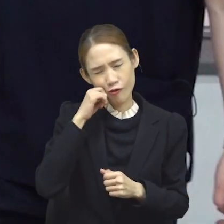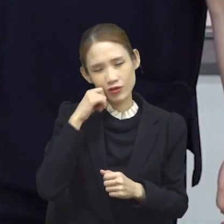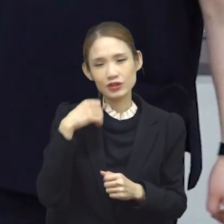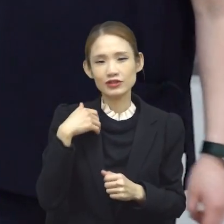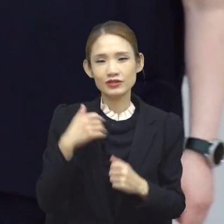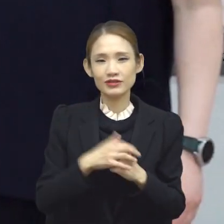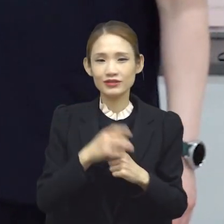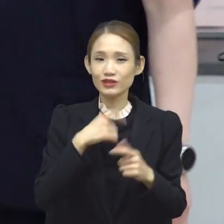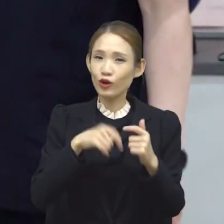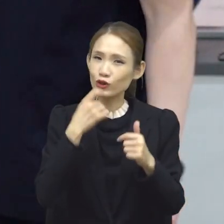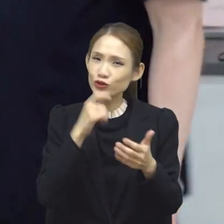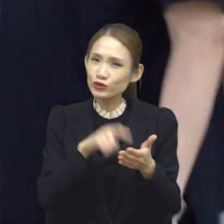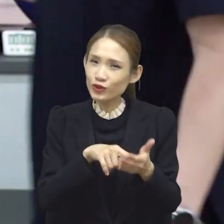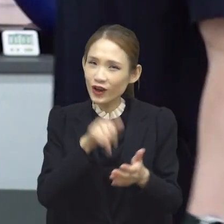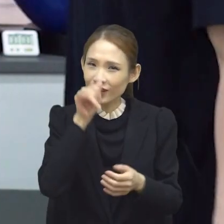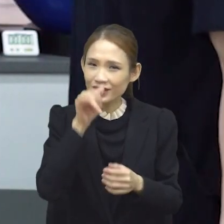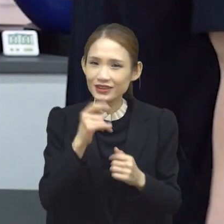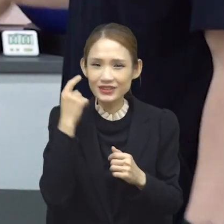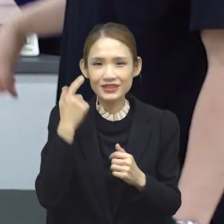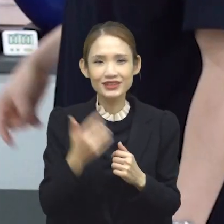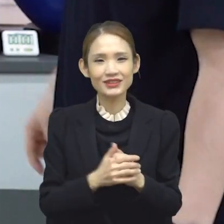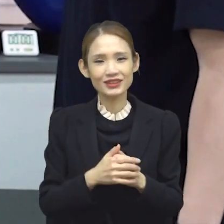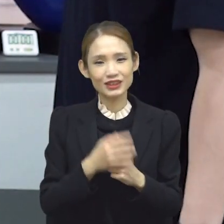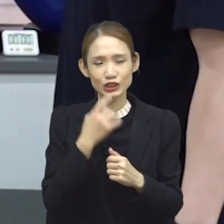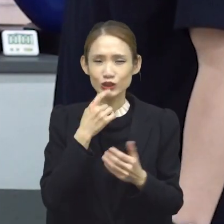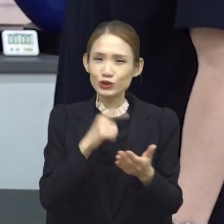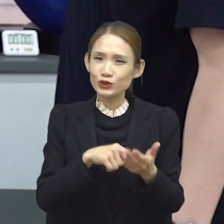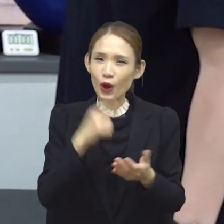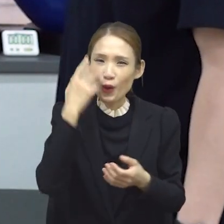것 같아요. 더 쉬운 것도 있나요? 아 이거 엄청 쉬워